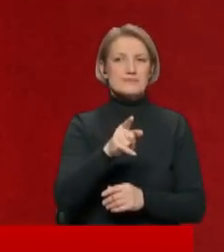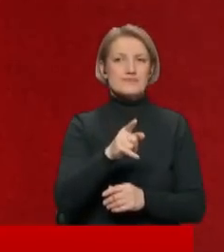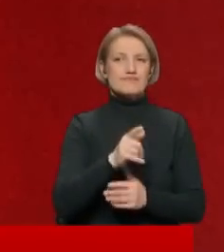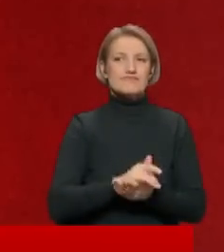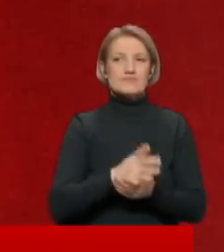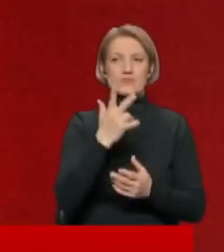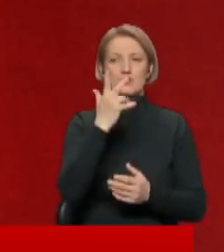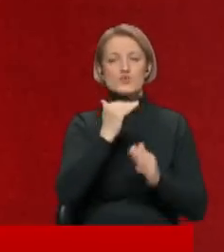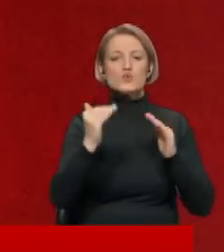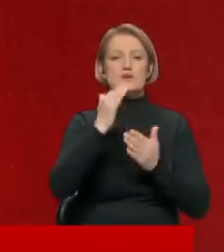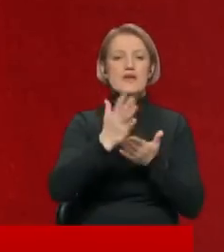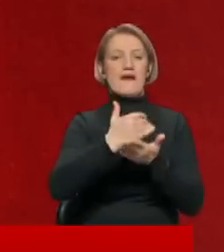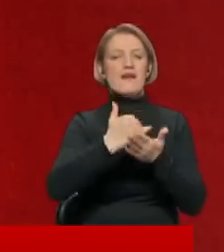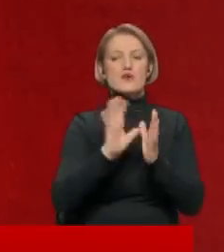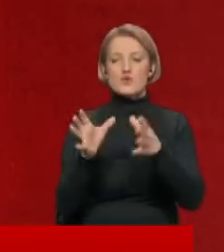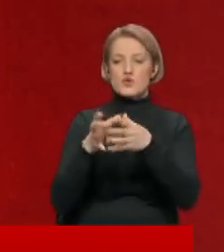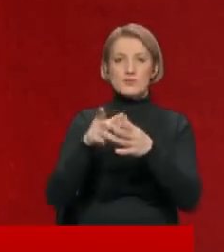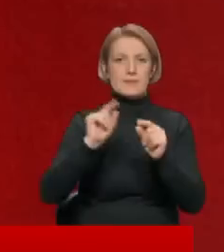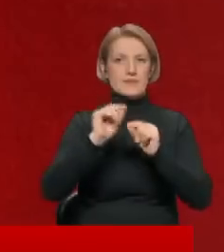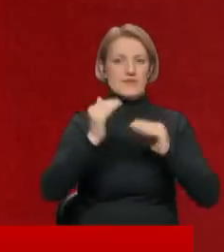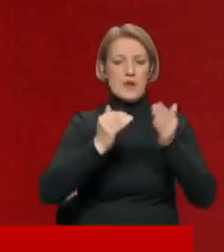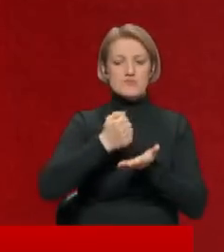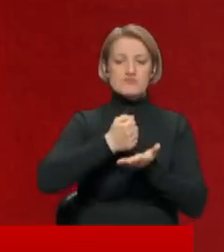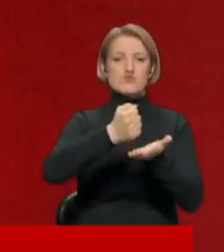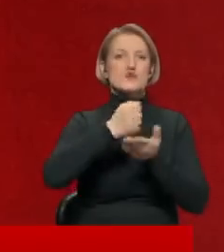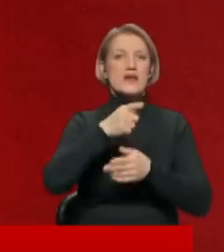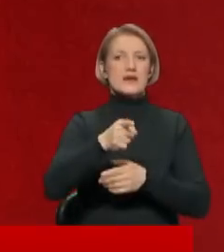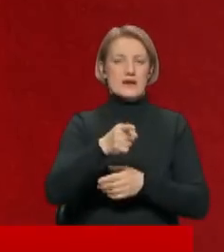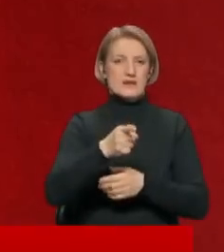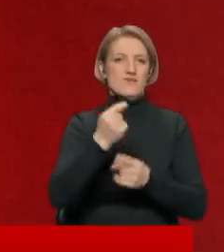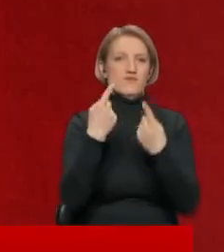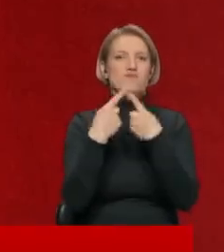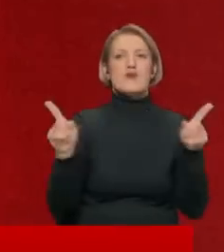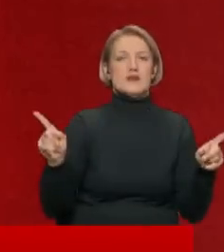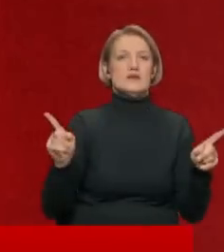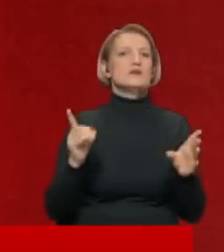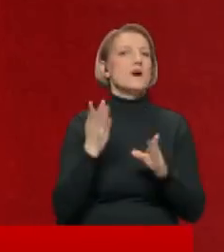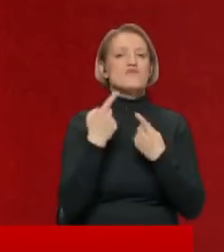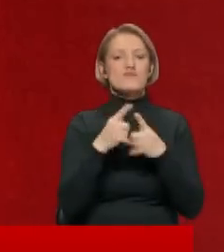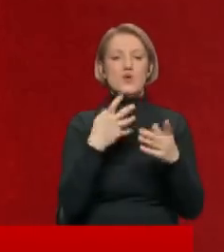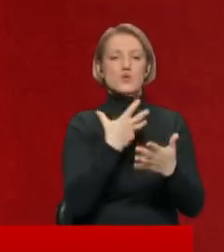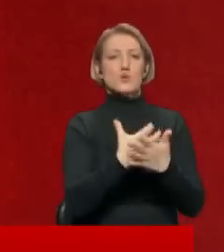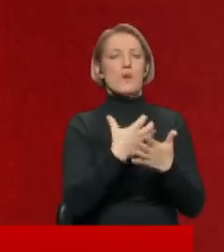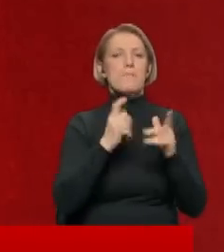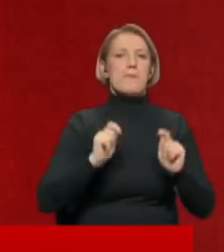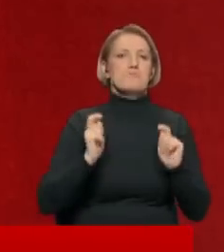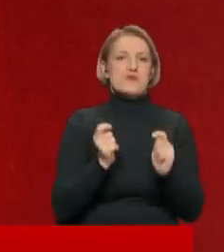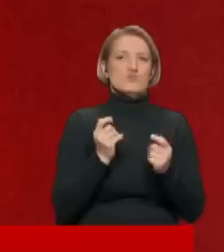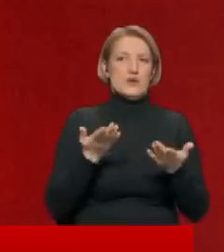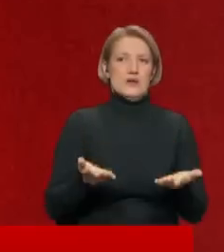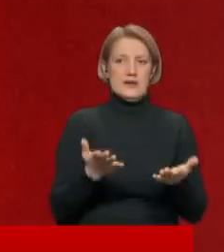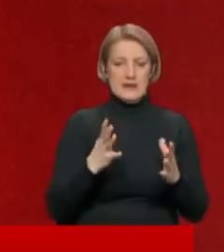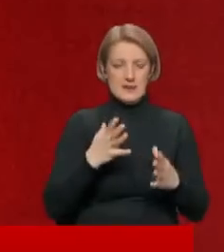üç gelir gruplarındaki Enflasyonun bütçedeki etkisi çok farklı O nedenle farklı uygulamalar yapmak mecburiyetindeyiz